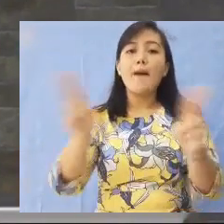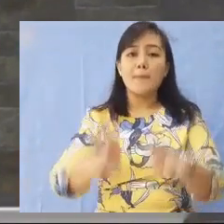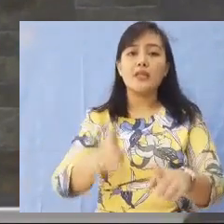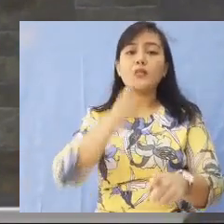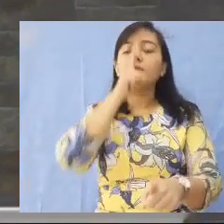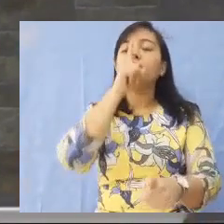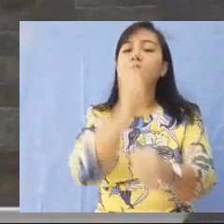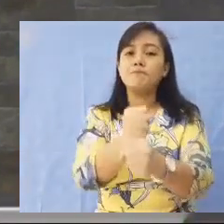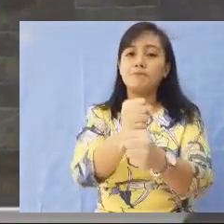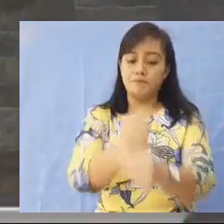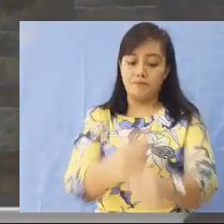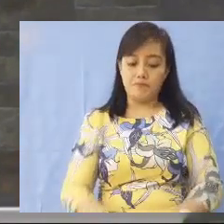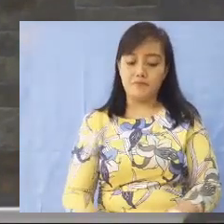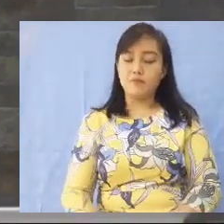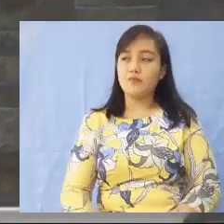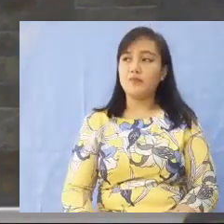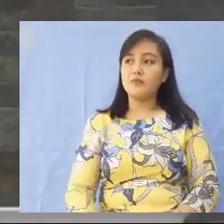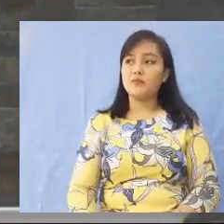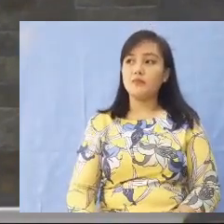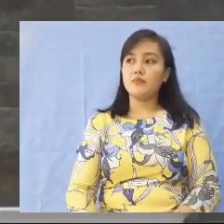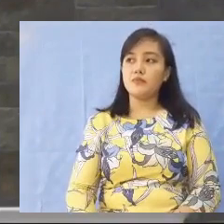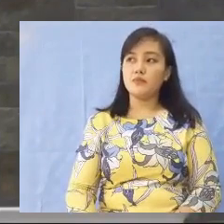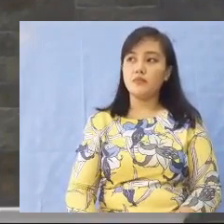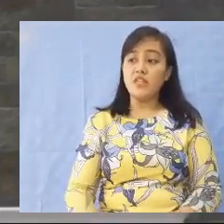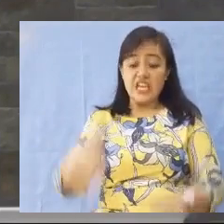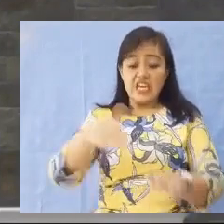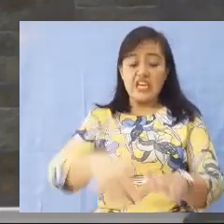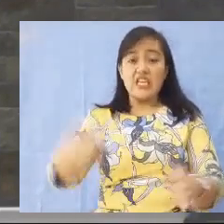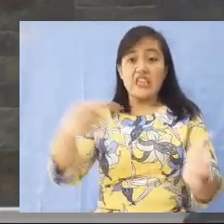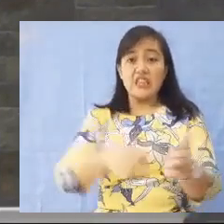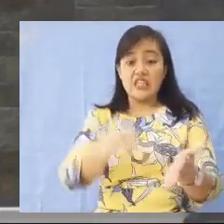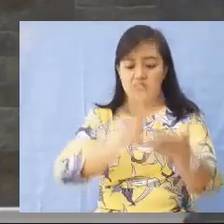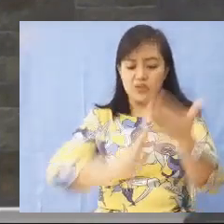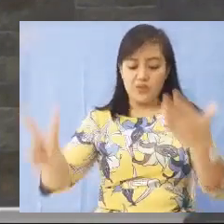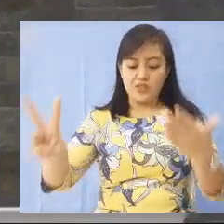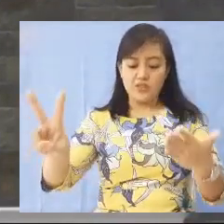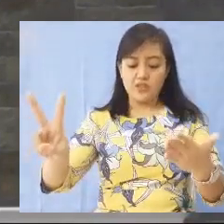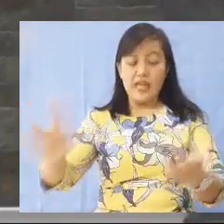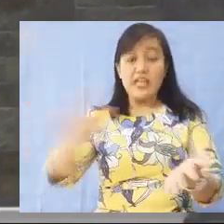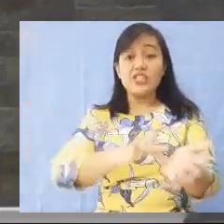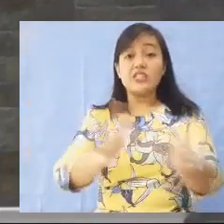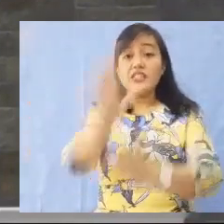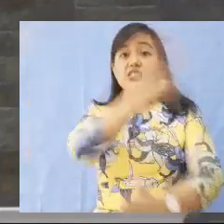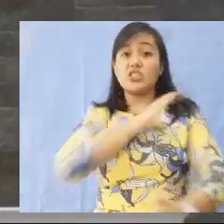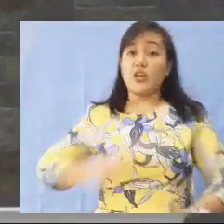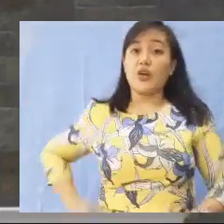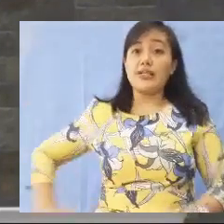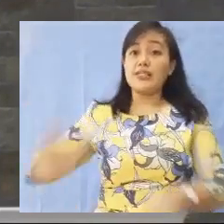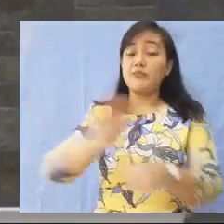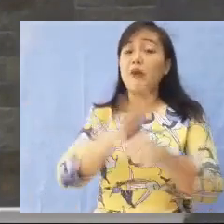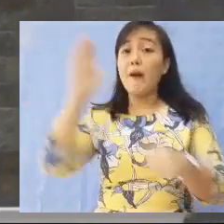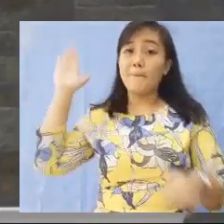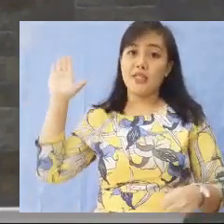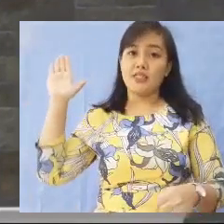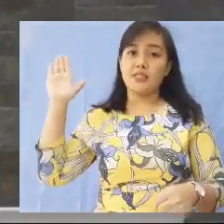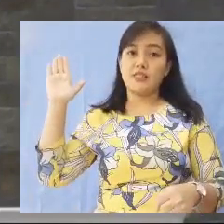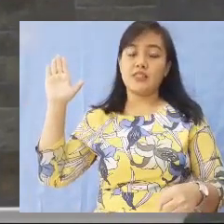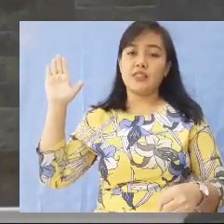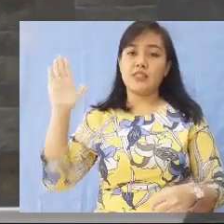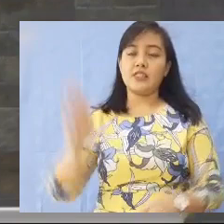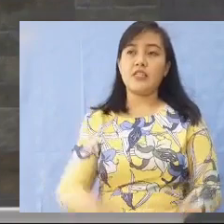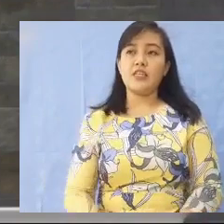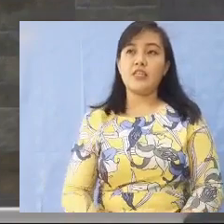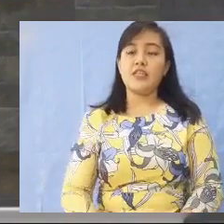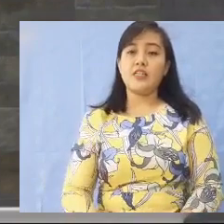nangako? Natural, wala pong iba kundi po ang Diyos. So, siguradong ito po ay mangyayari. Sapagkat